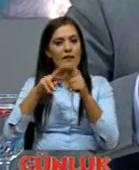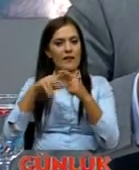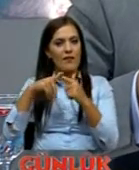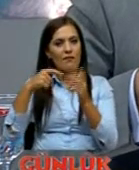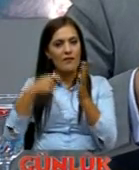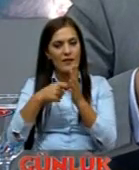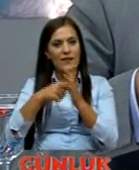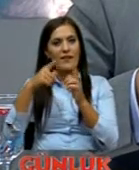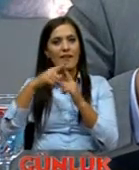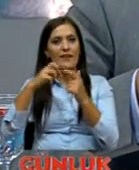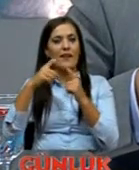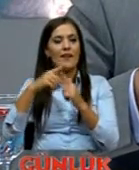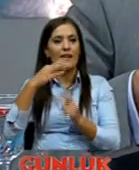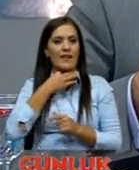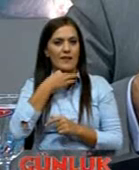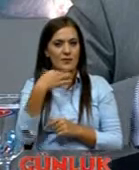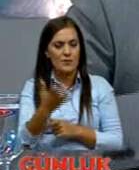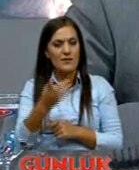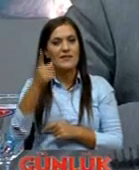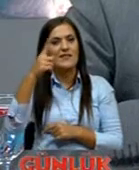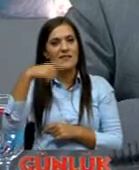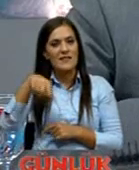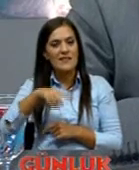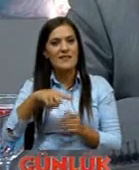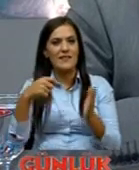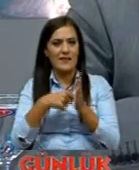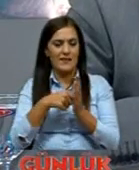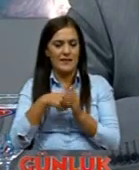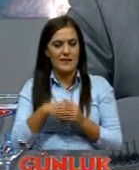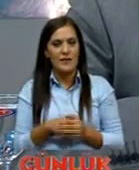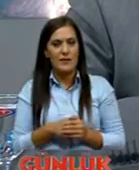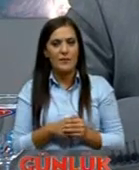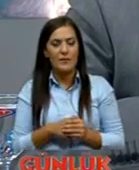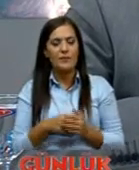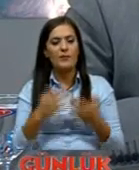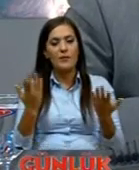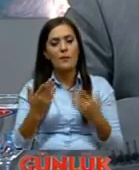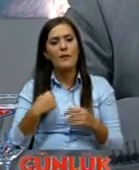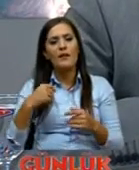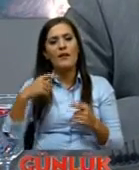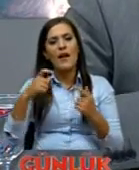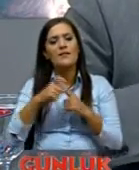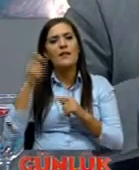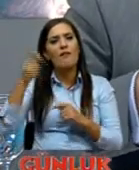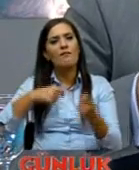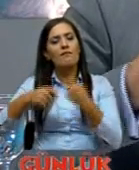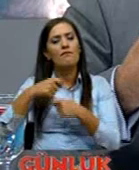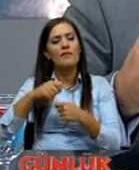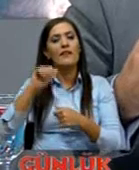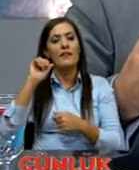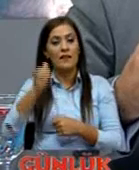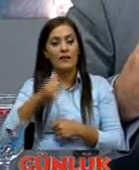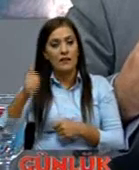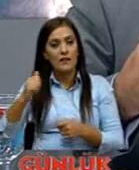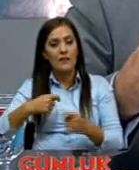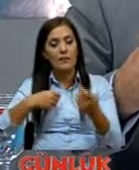adına TRT'ye teşekkür ediyorum. Biz teşekkür ederiz. Sizin nezdinizde. Tabii ki esnafımızın gerek kaliteli